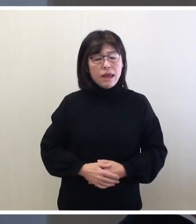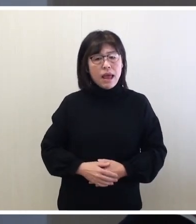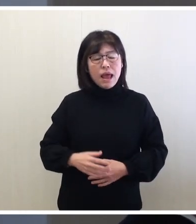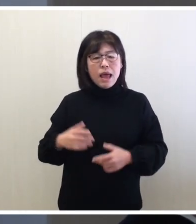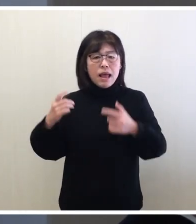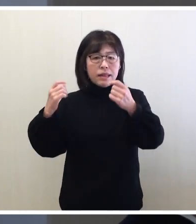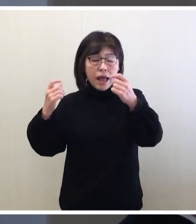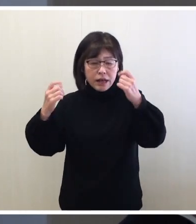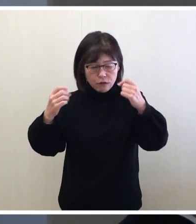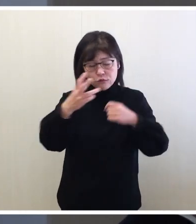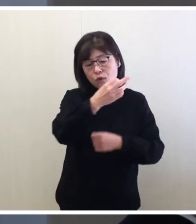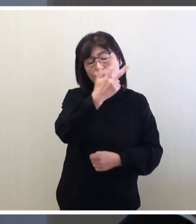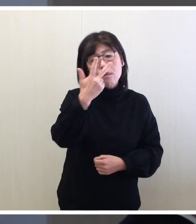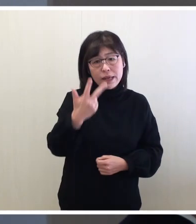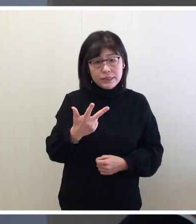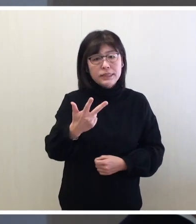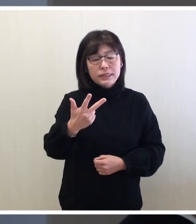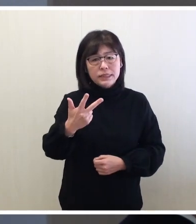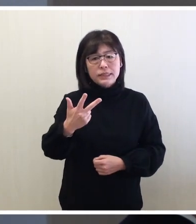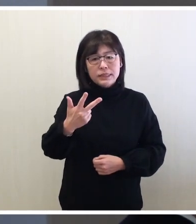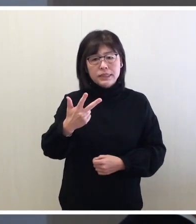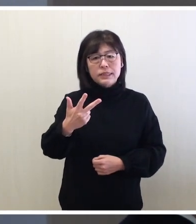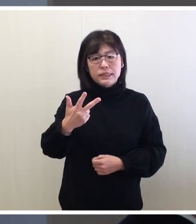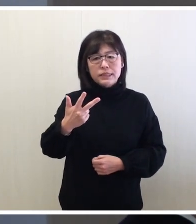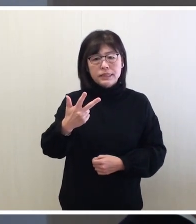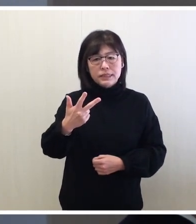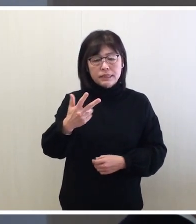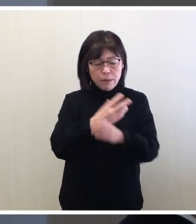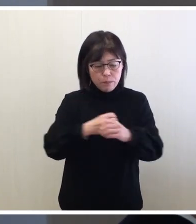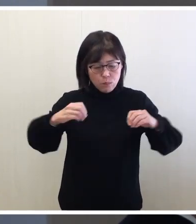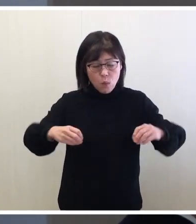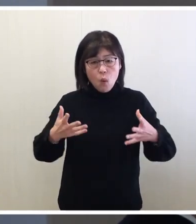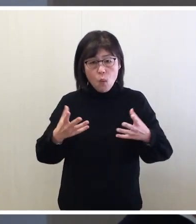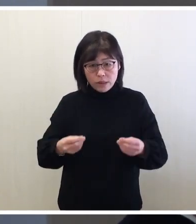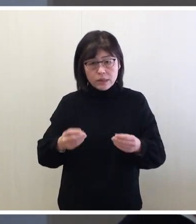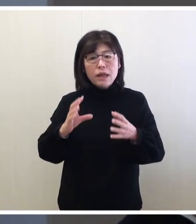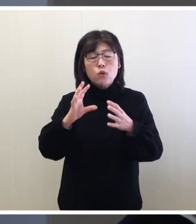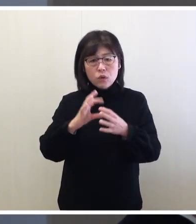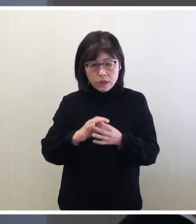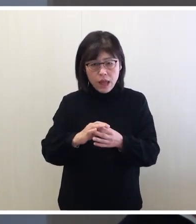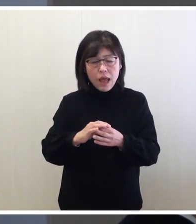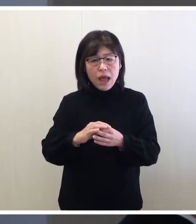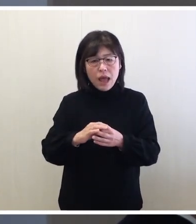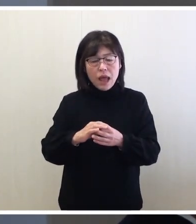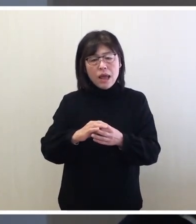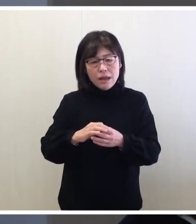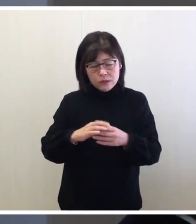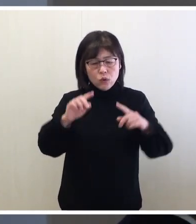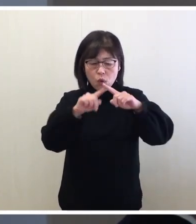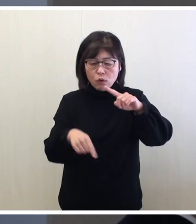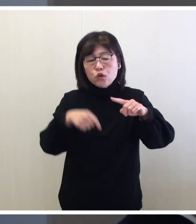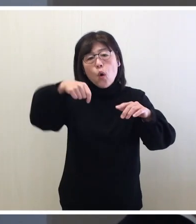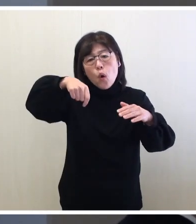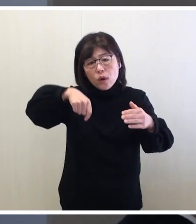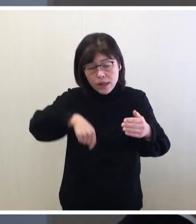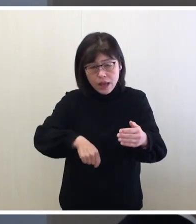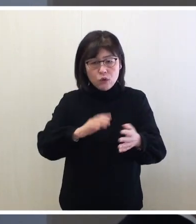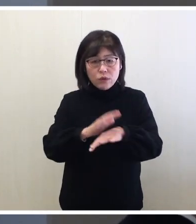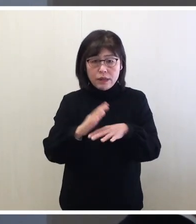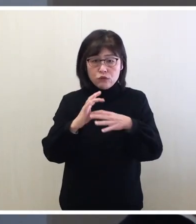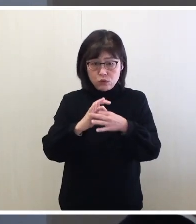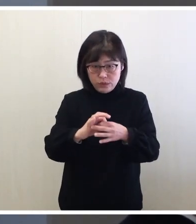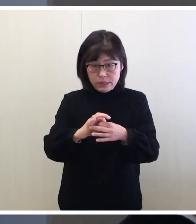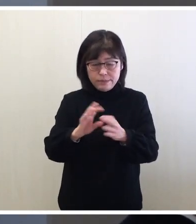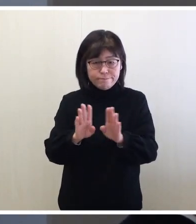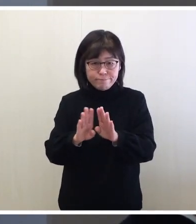学と神戸市の間の、まあ、協議調整というのは基本的に完了いたします。 ですので、あとは町内の手続きを進めてまいりま